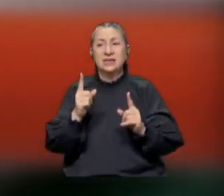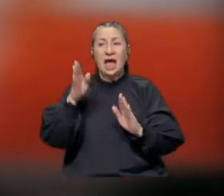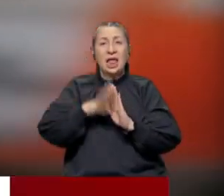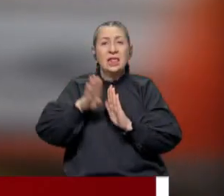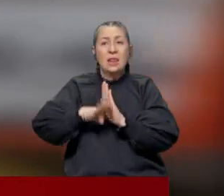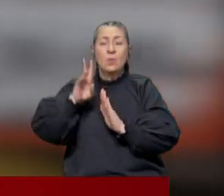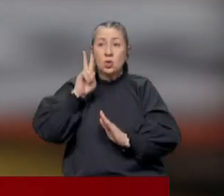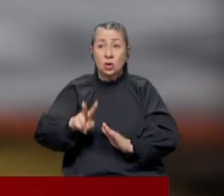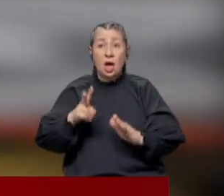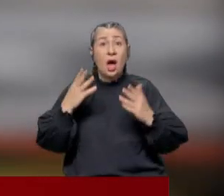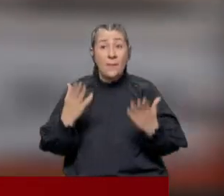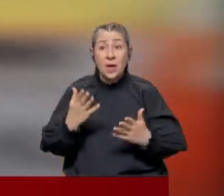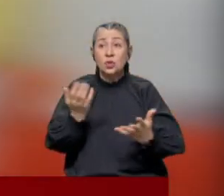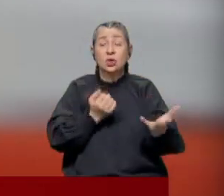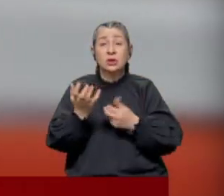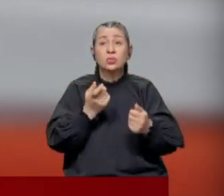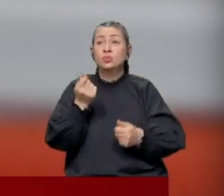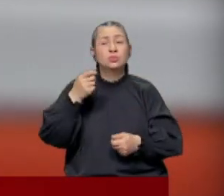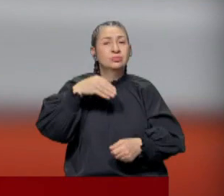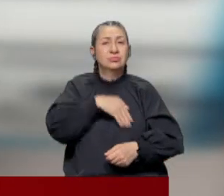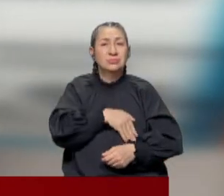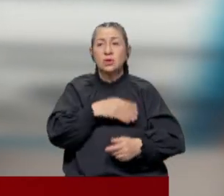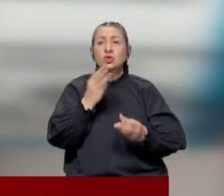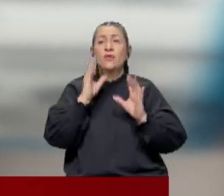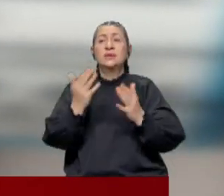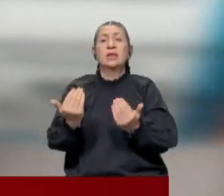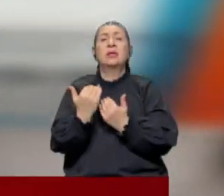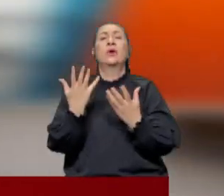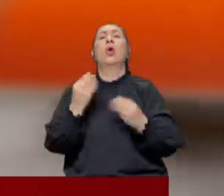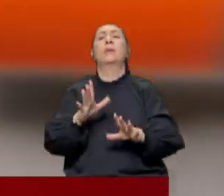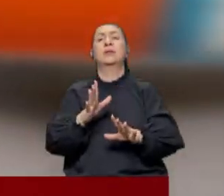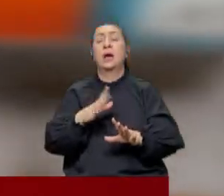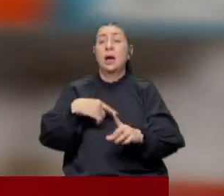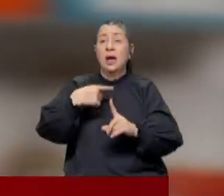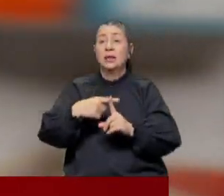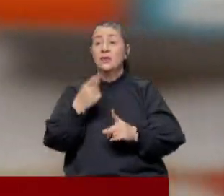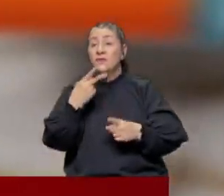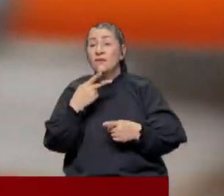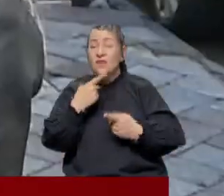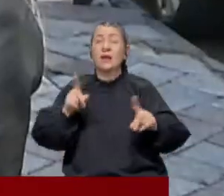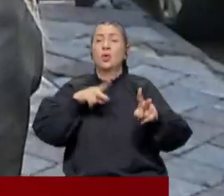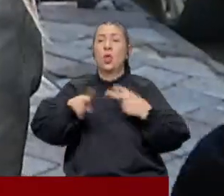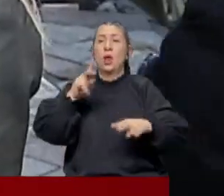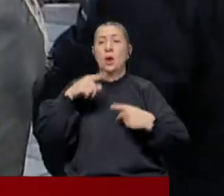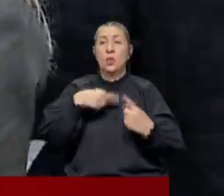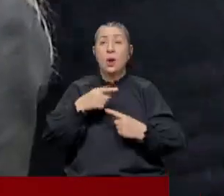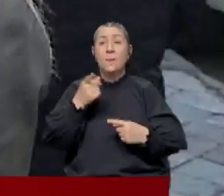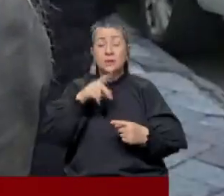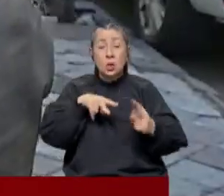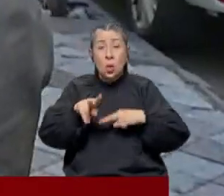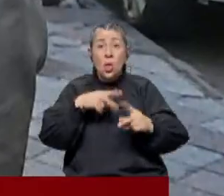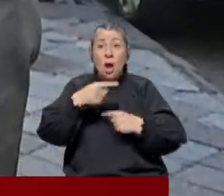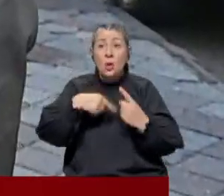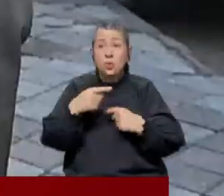indirimler görüldü. Ancak tüketicinin bütçesine çok da katkısı olmadı, alternatif yöntemler arıyor. Başka türlü